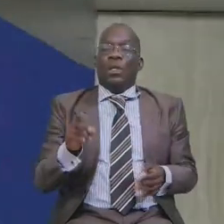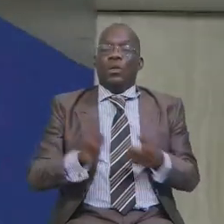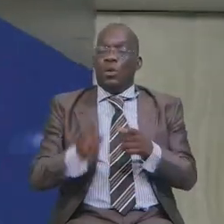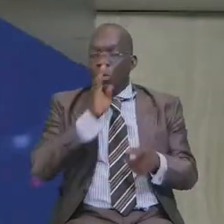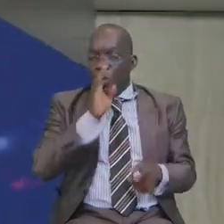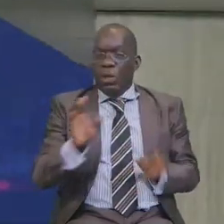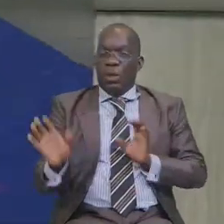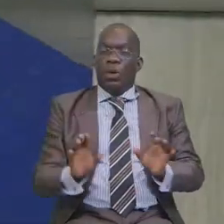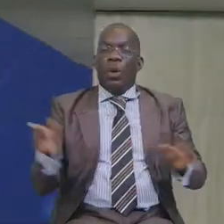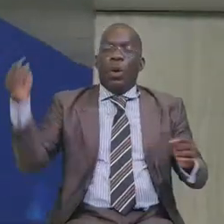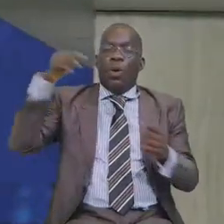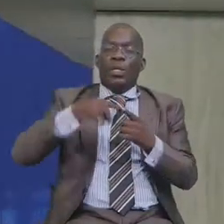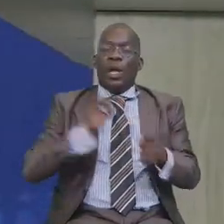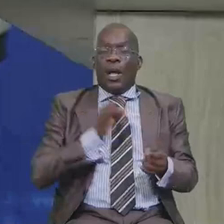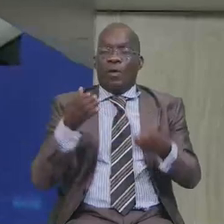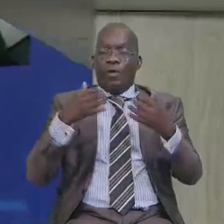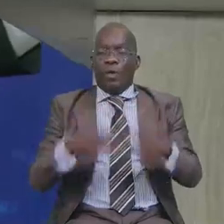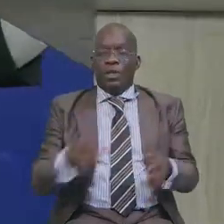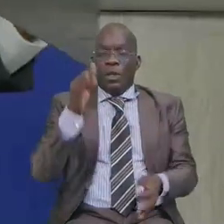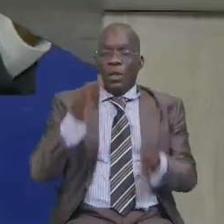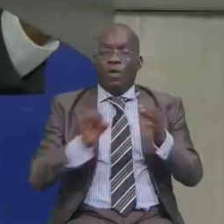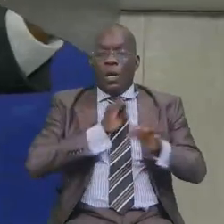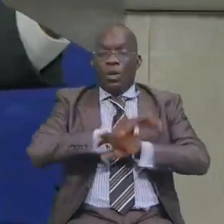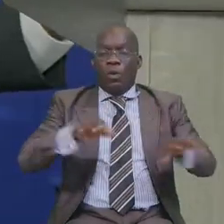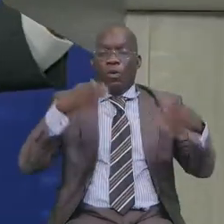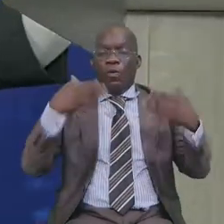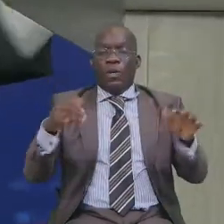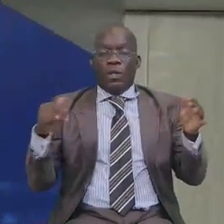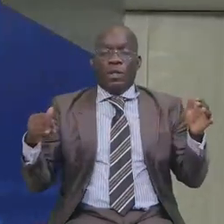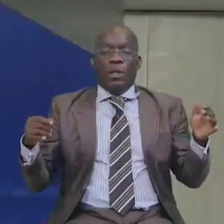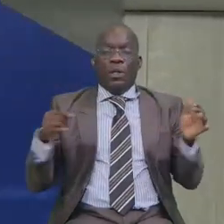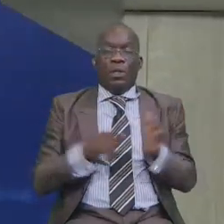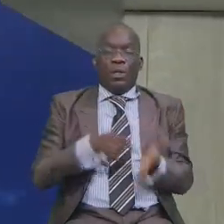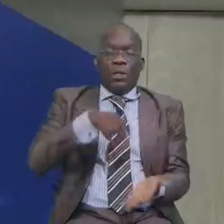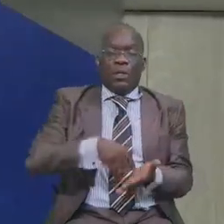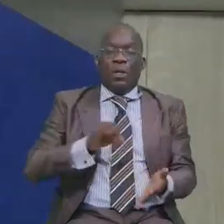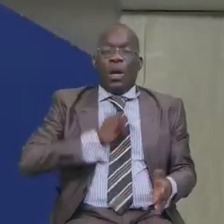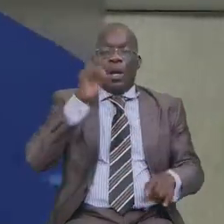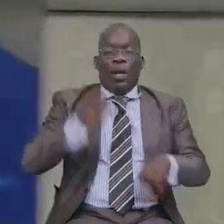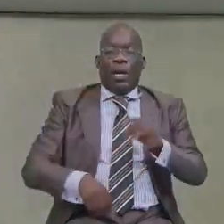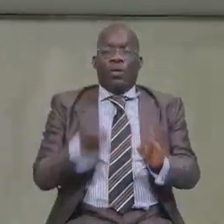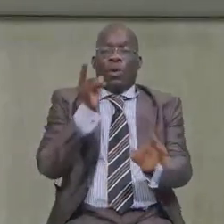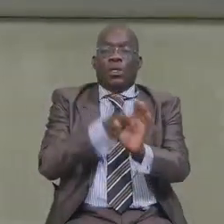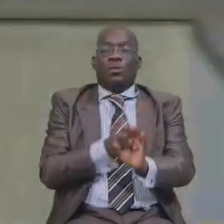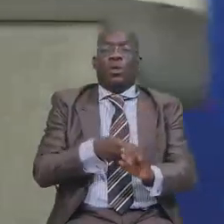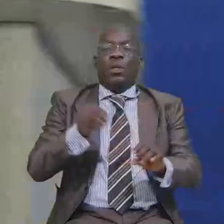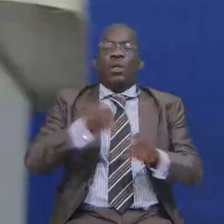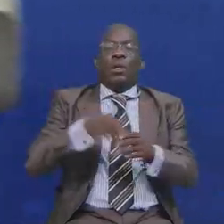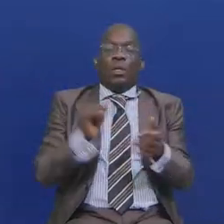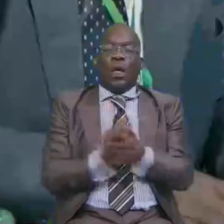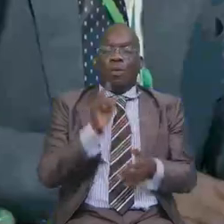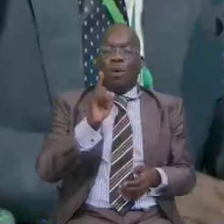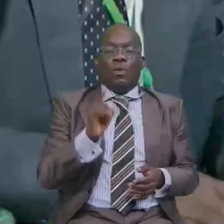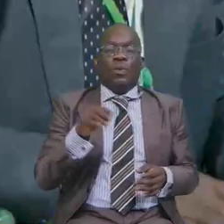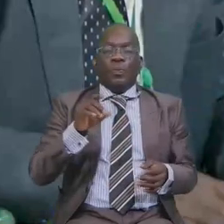que j'achève. Si je n'ai pas fini ceci, je ne peux pas être impliqué dans telle autre chose. Verset